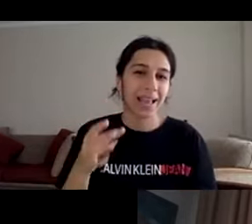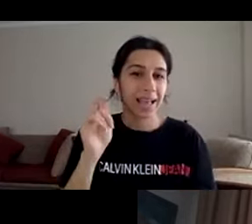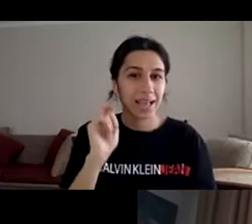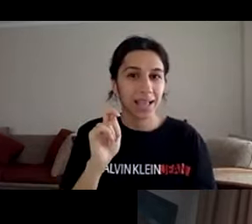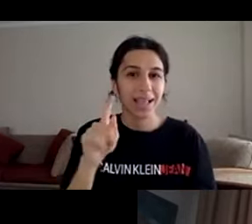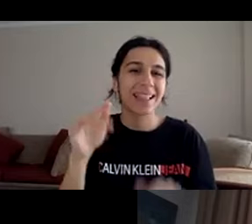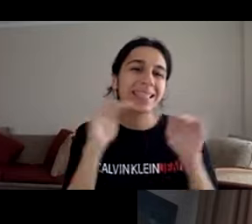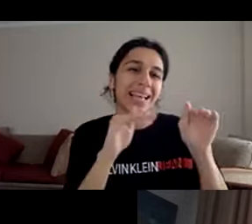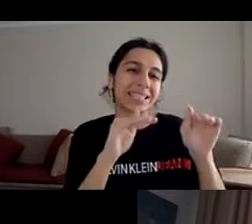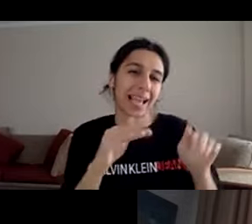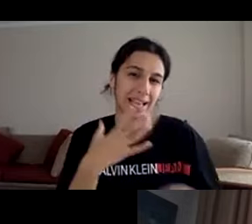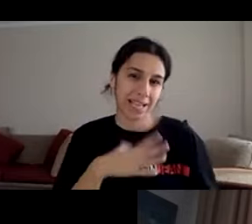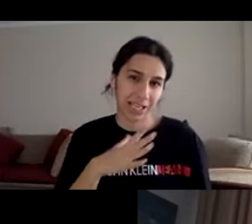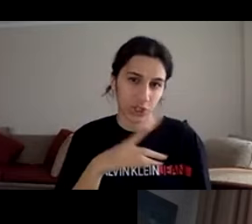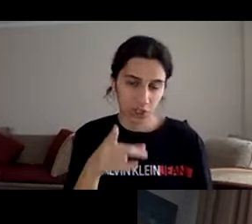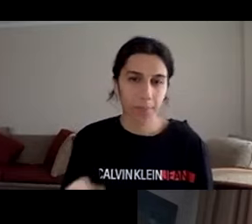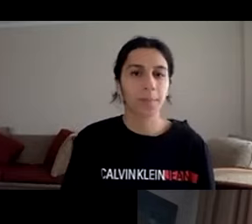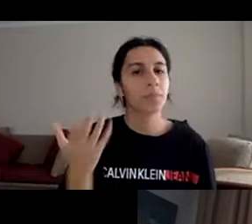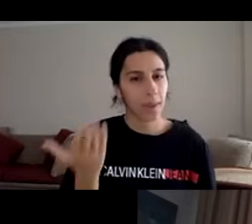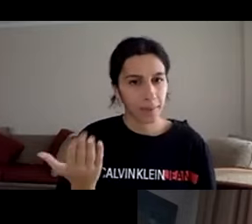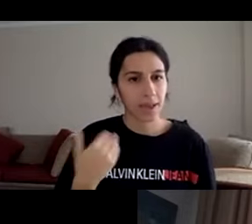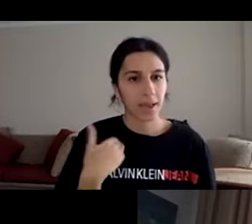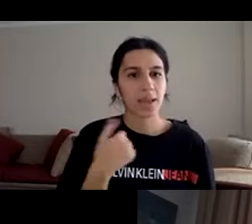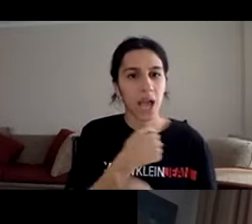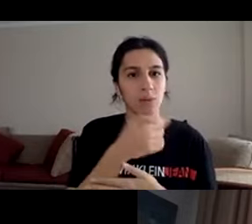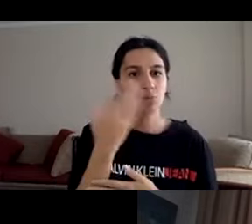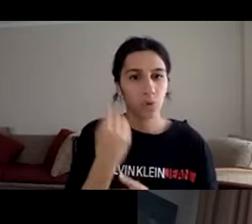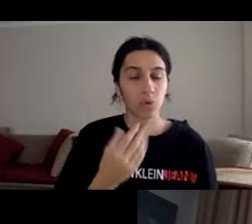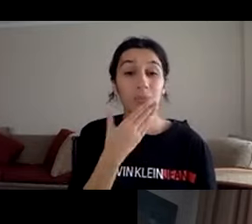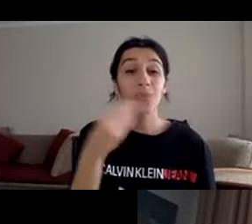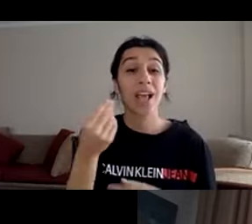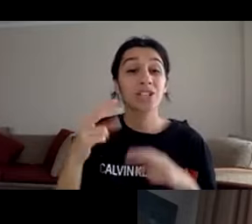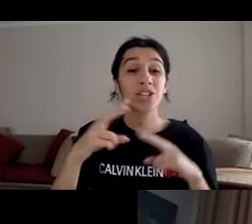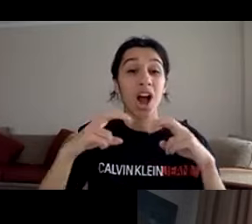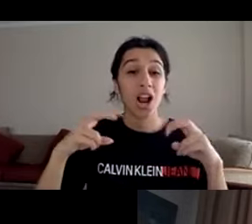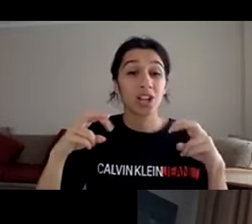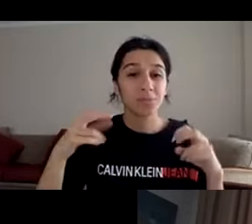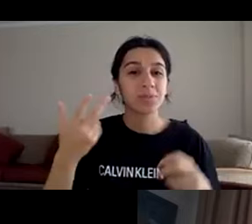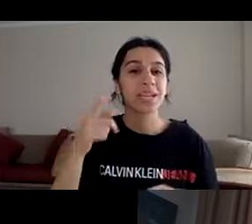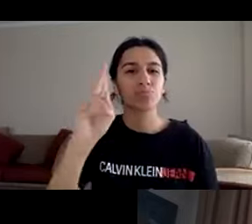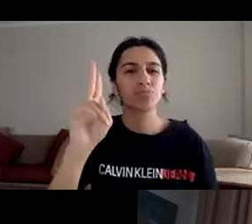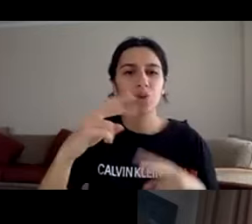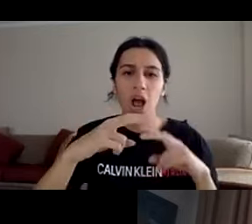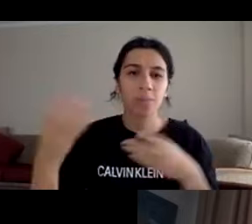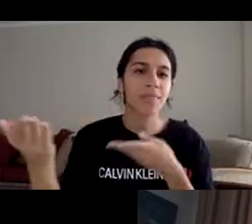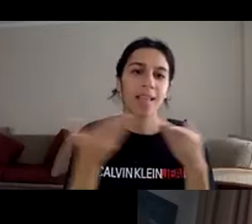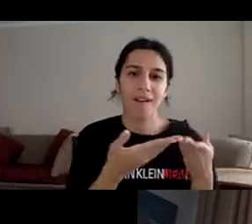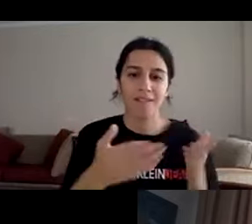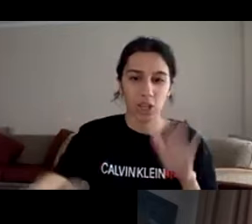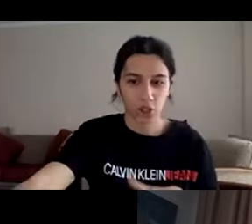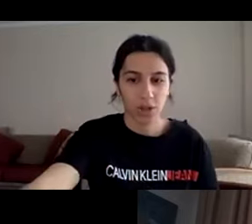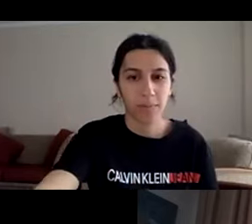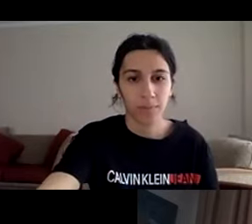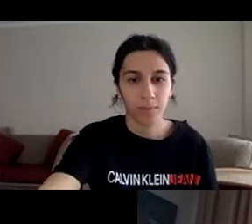isteyeceğiz. Hakemlik desteği isteyeceğiz. Tabii hocam. Yani daha çok genç araştırmacılar, sizin de araştırmacılarınızı davet edeceğiz. Yani bu konuda